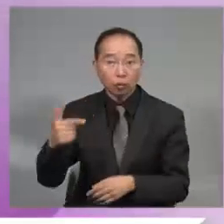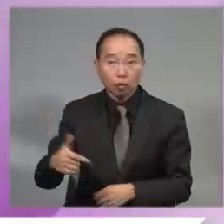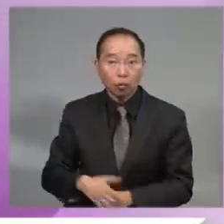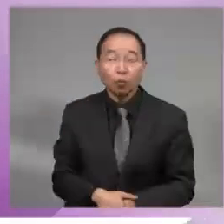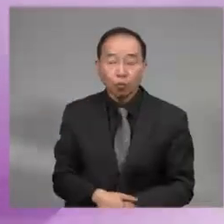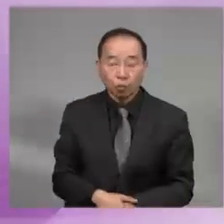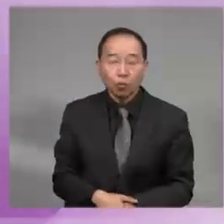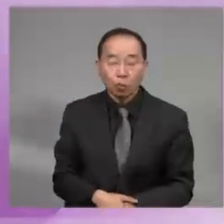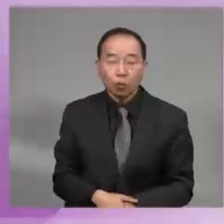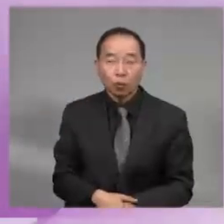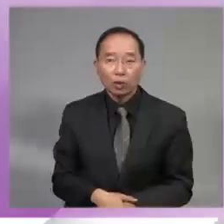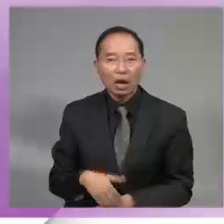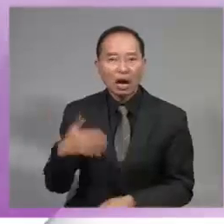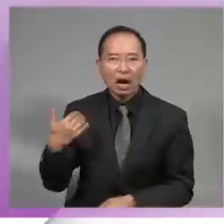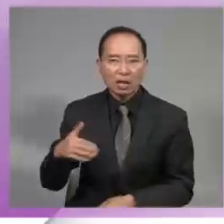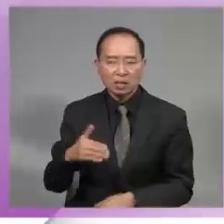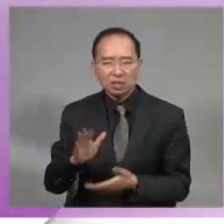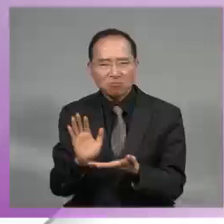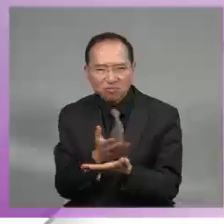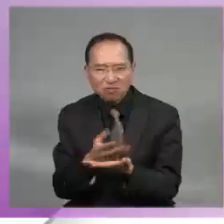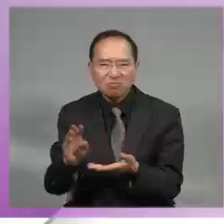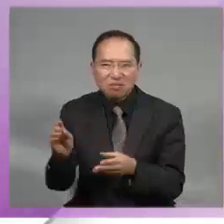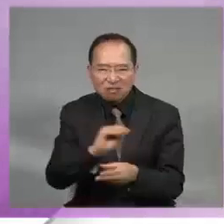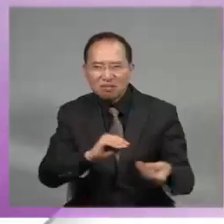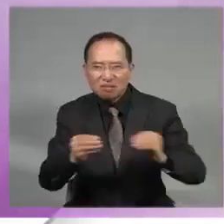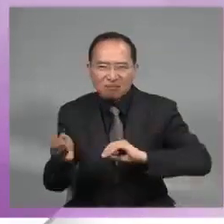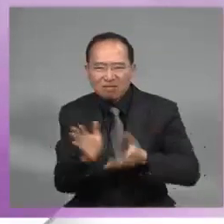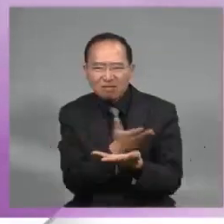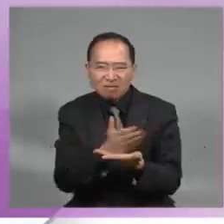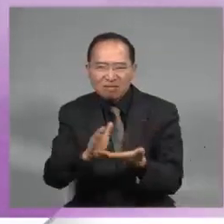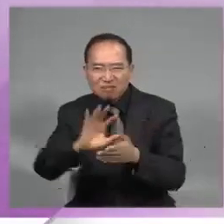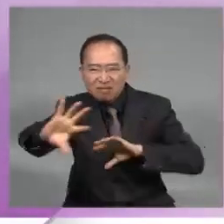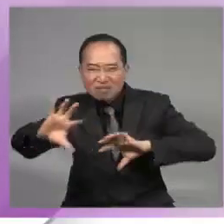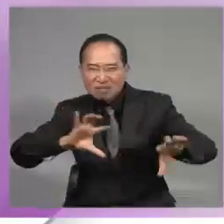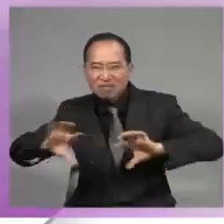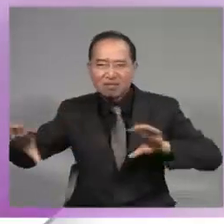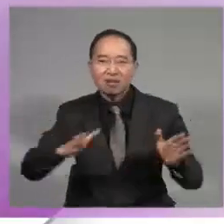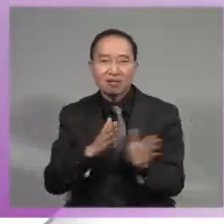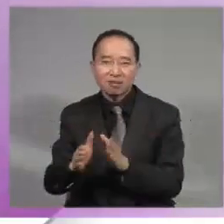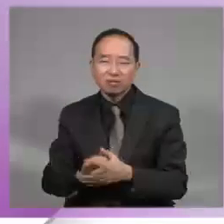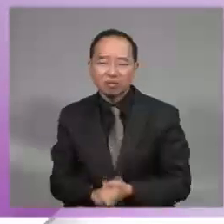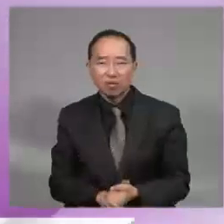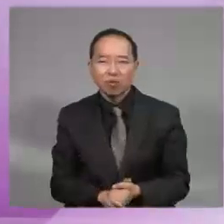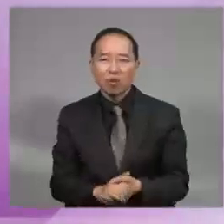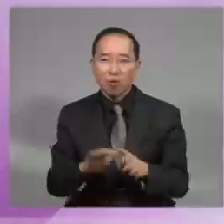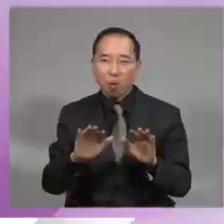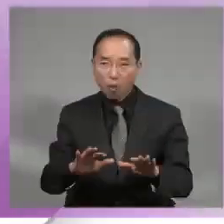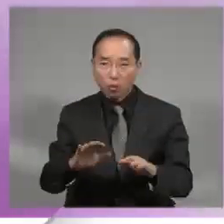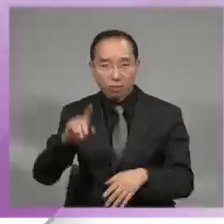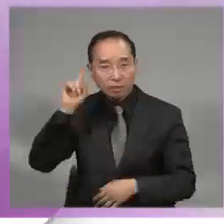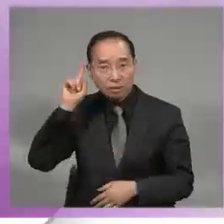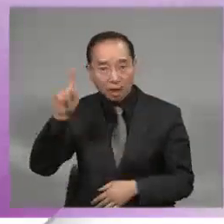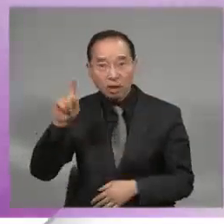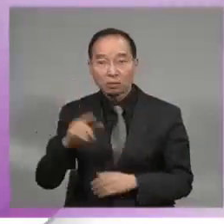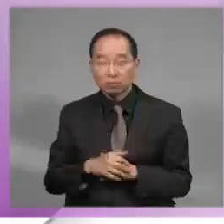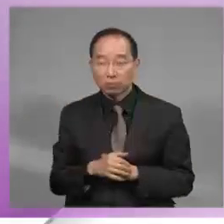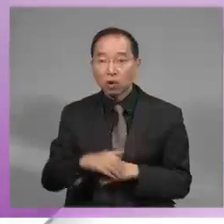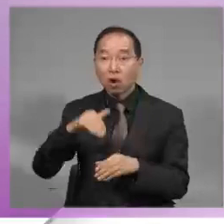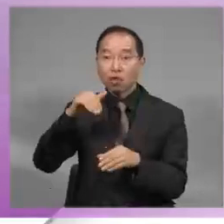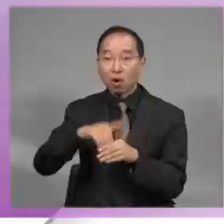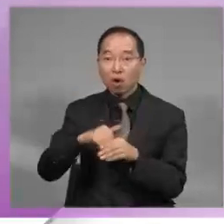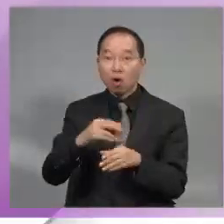네. 아직까지 분류 작업을 하고 있습니다. 예. 아무래도 뭐 오늘 그렇고 내일 그렇고 예, 실은 뭐 이제 우리